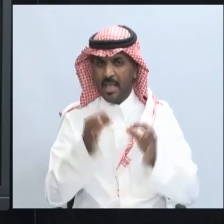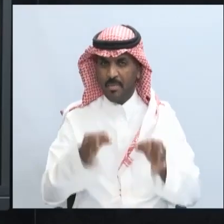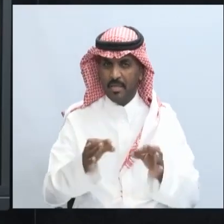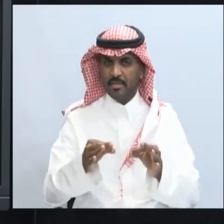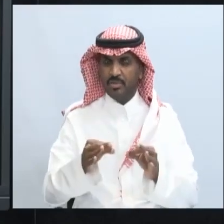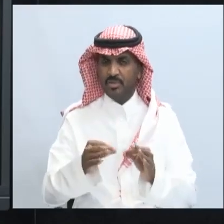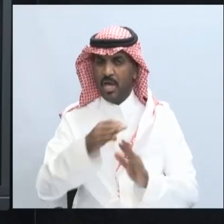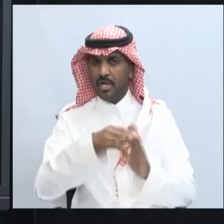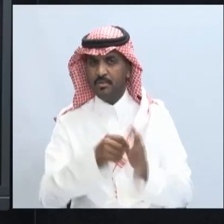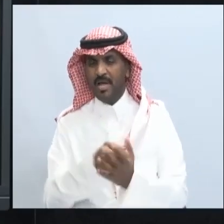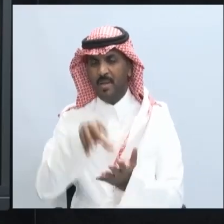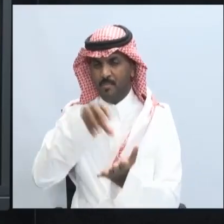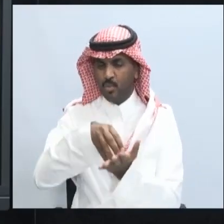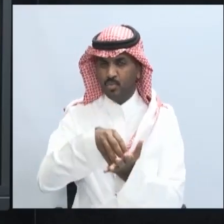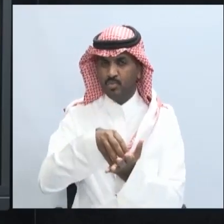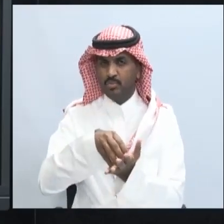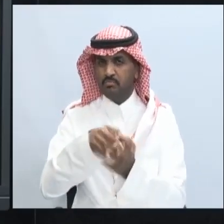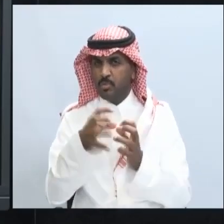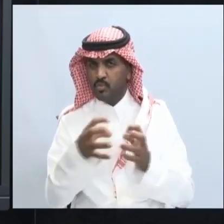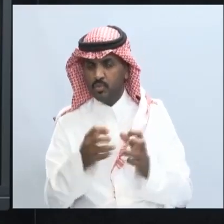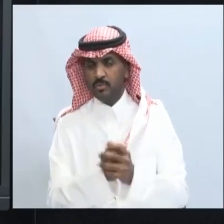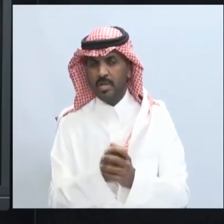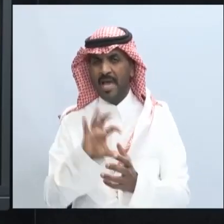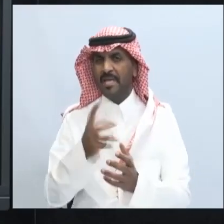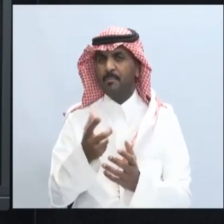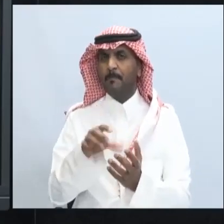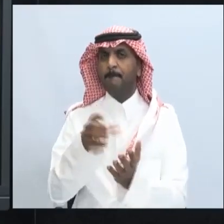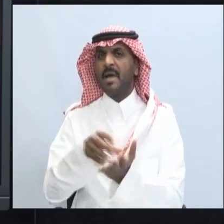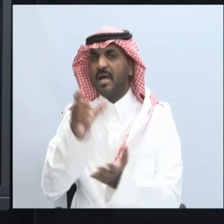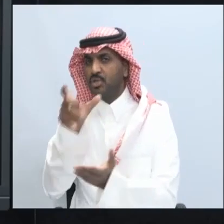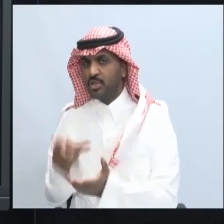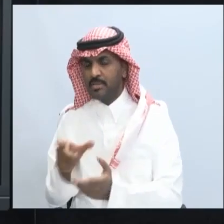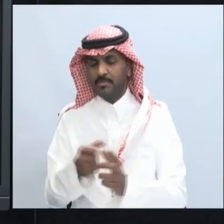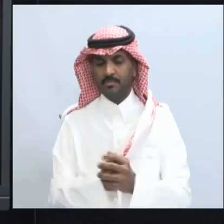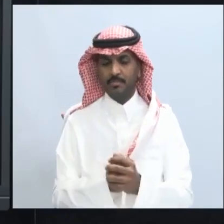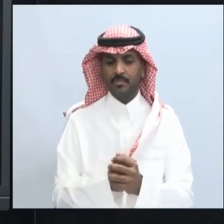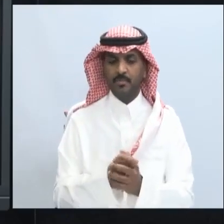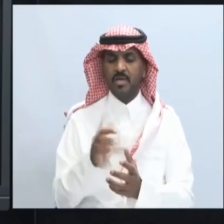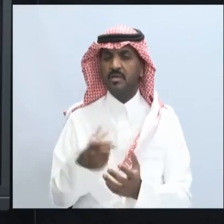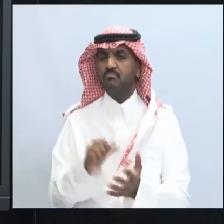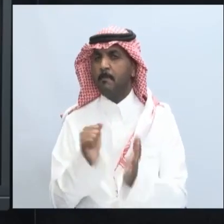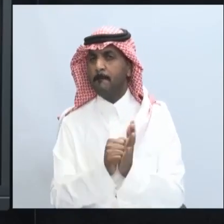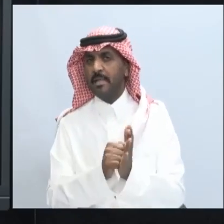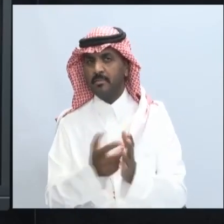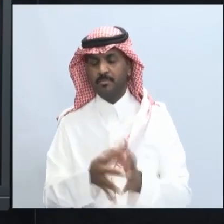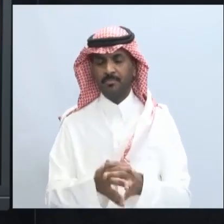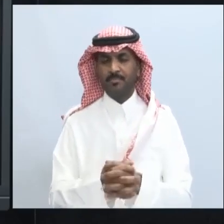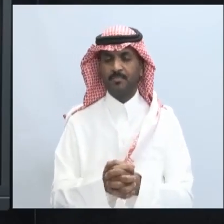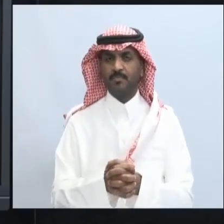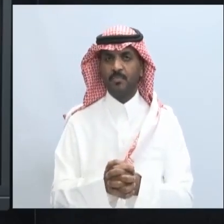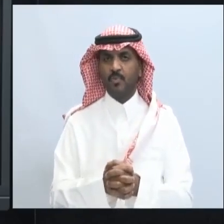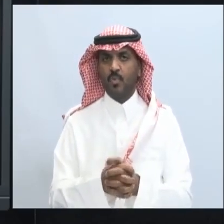ماذا الموطن ونقصد بالموطن اين موطن هذا الشخص اين يسكن